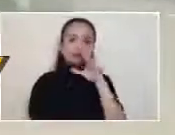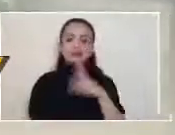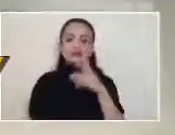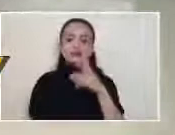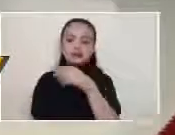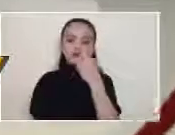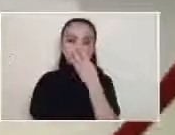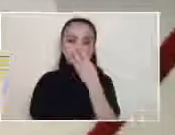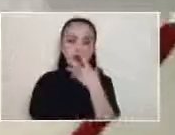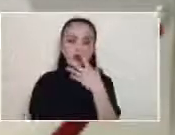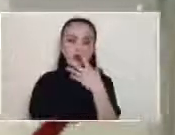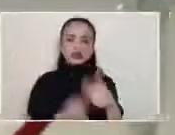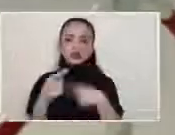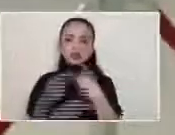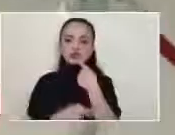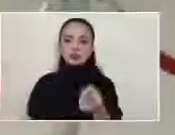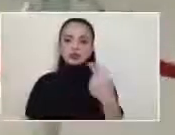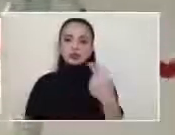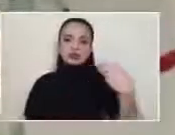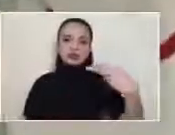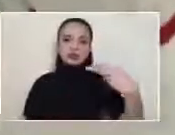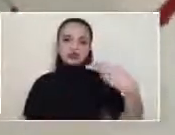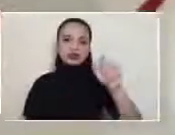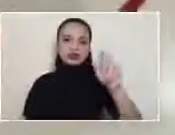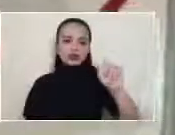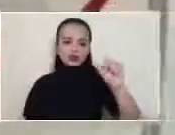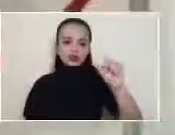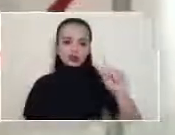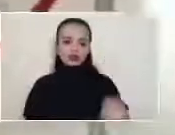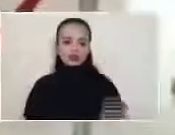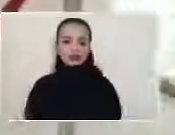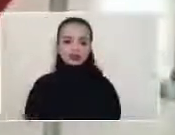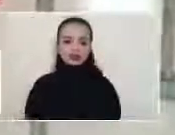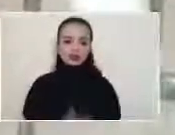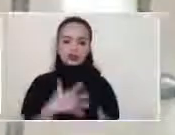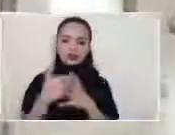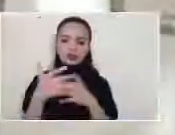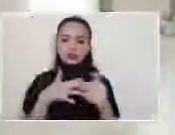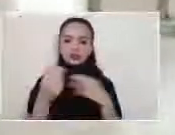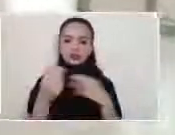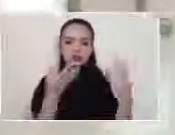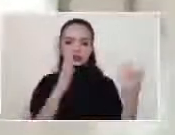vaccination sa lahat ng dayuhang empleyado at hindi lamang sa mga domestic workers.